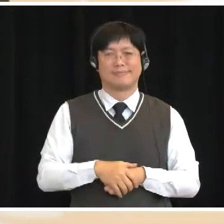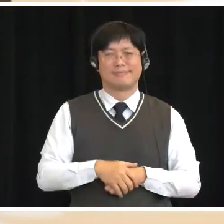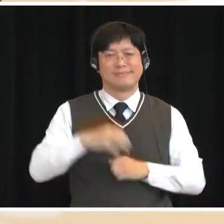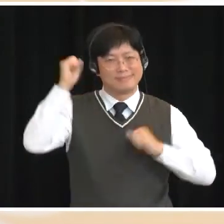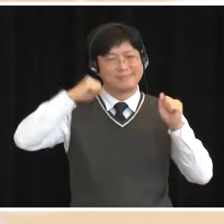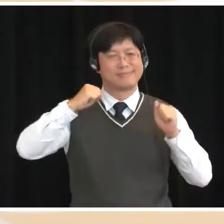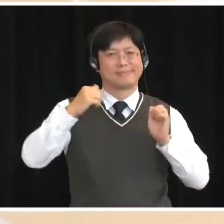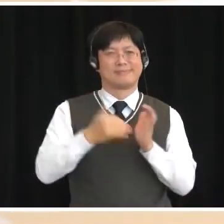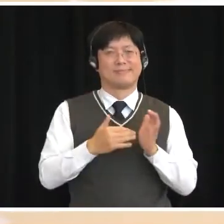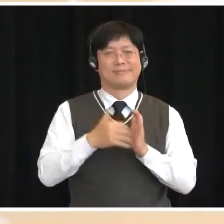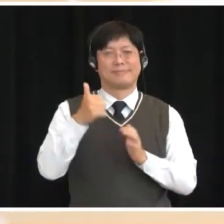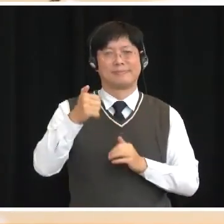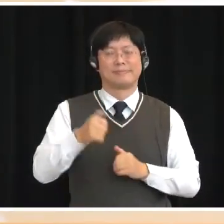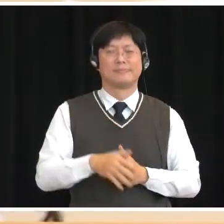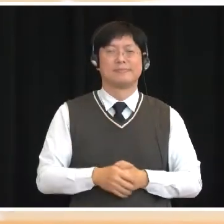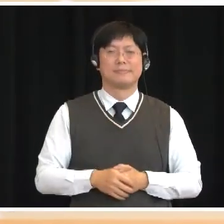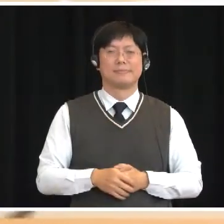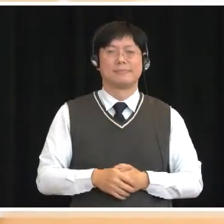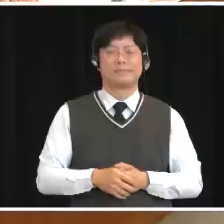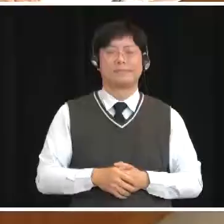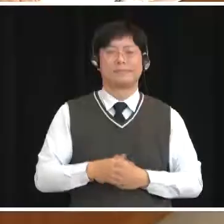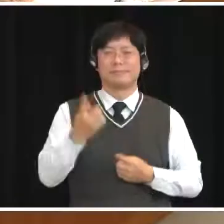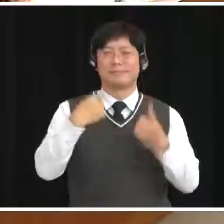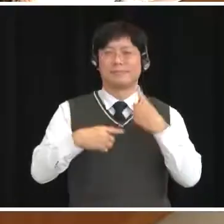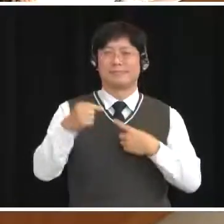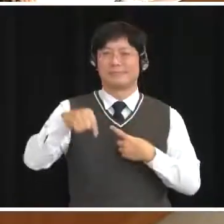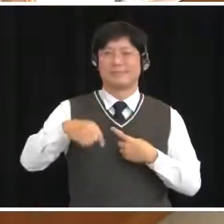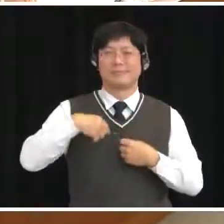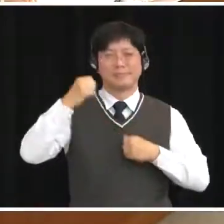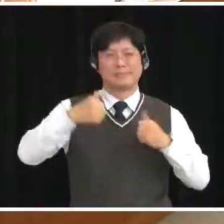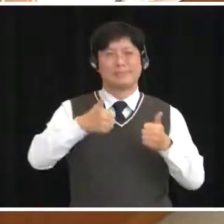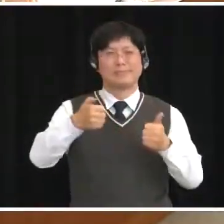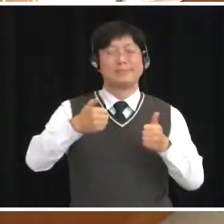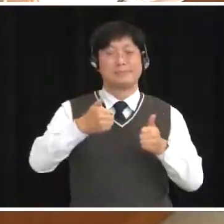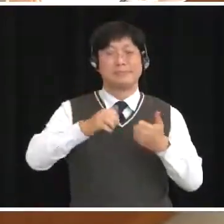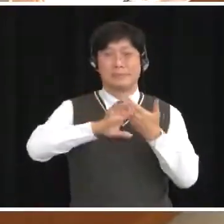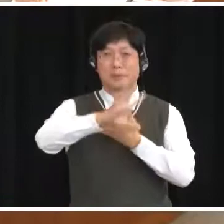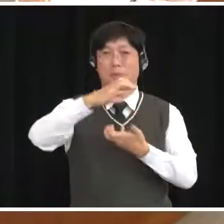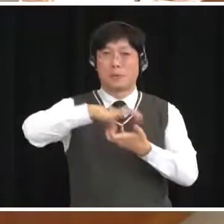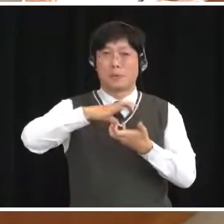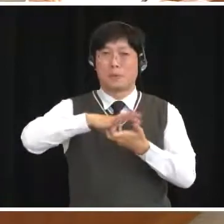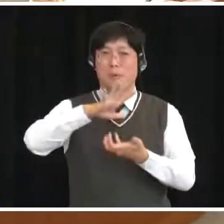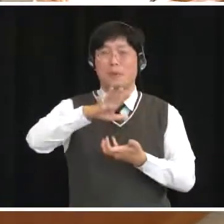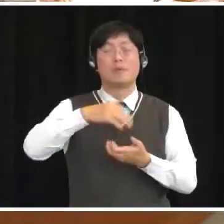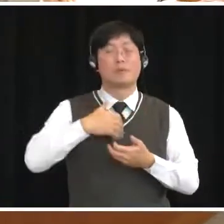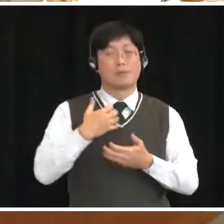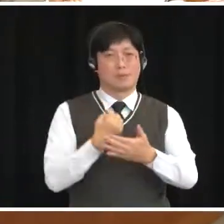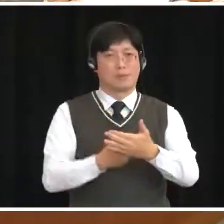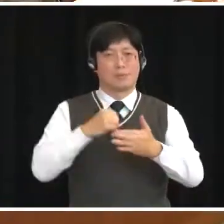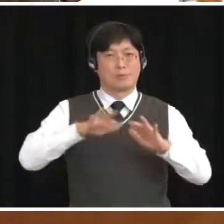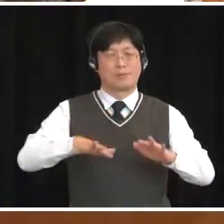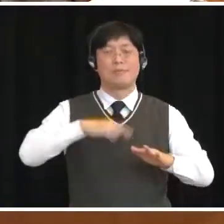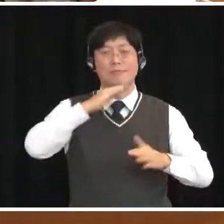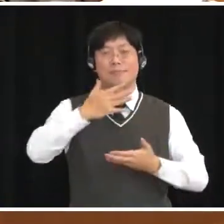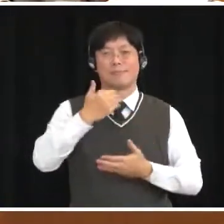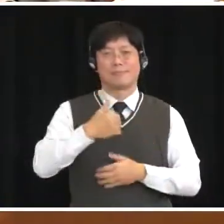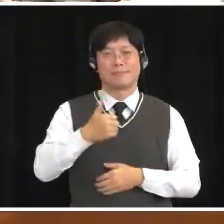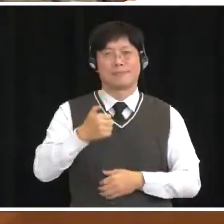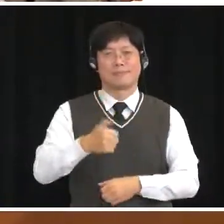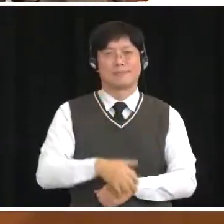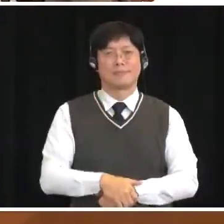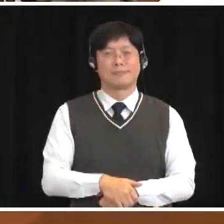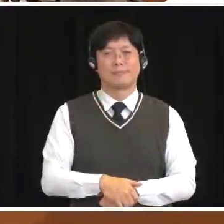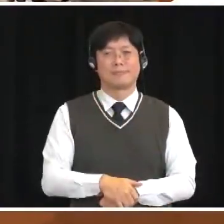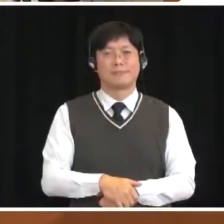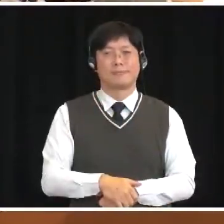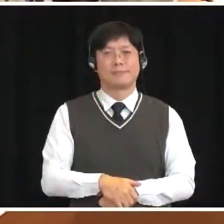感谢各位参与上午的会议，我们在场外为您准备了午餐餐盒，欢迎您留在现场享用。 我